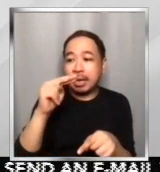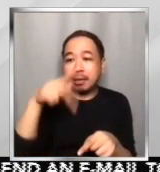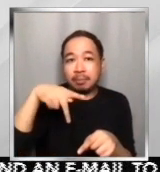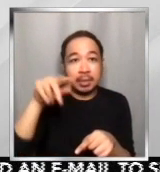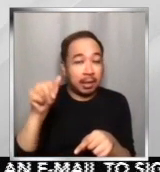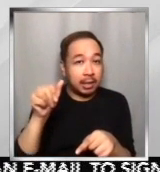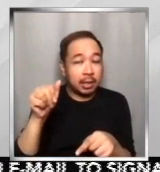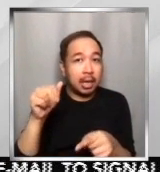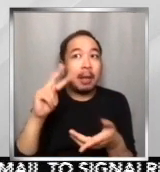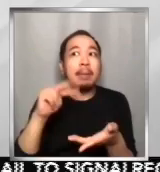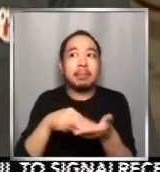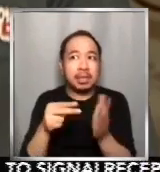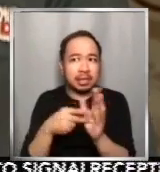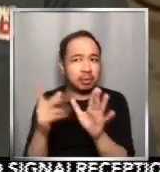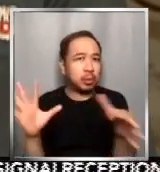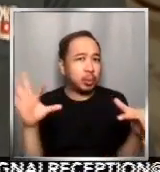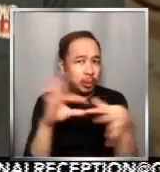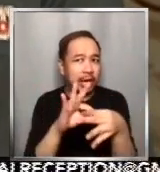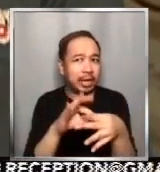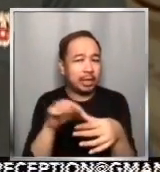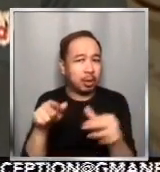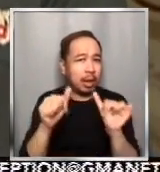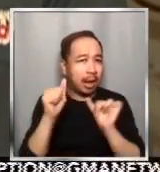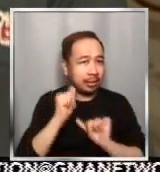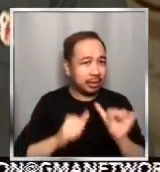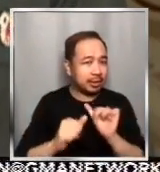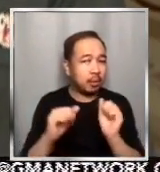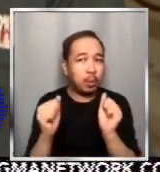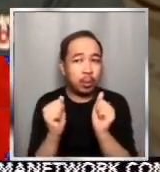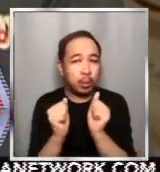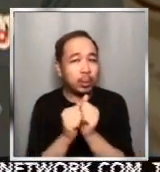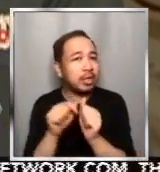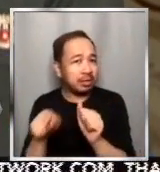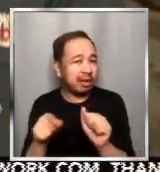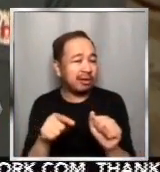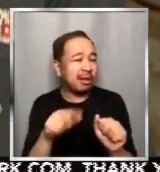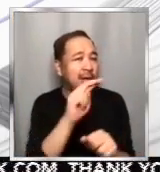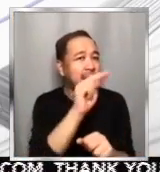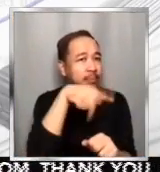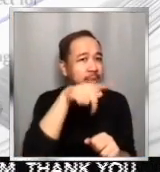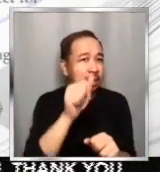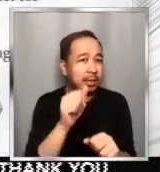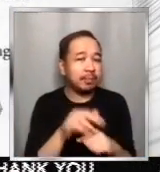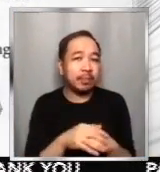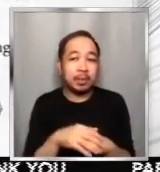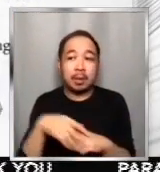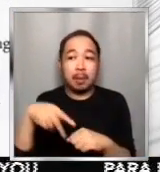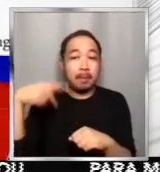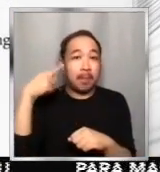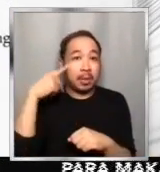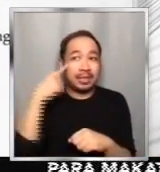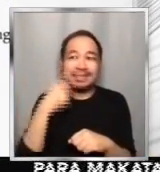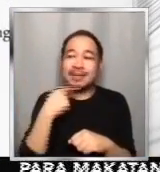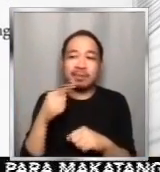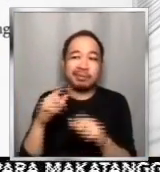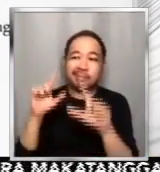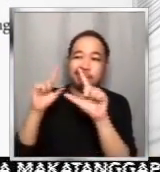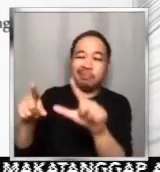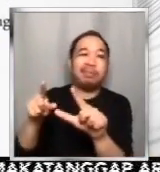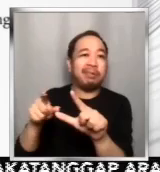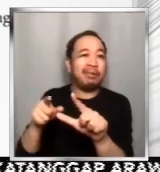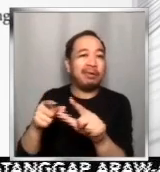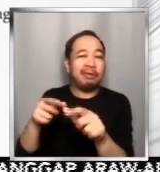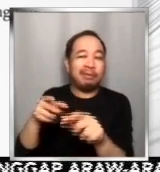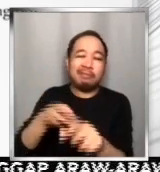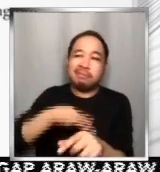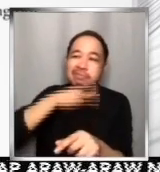ay iniuugnay na niya ang aktres sa makakaliwang grupo. Itinanggi ni Parlade na ni-red tag niya si Soberano. Ang